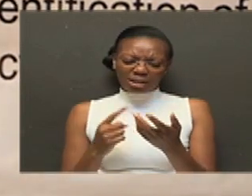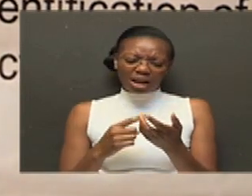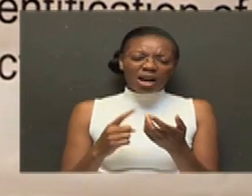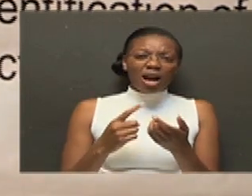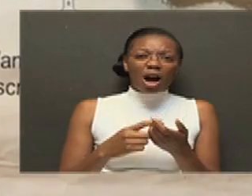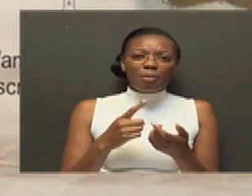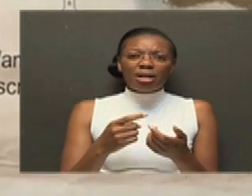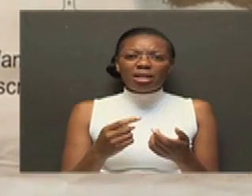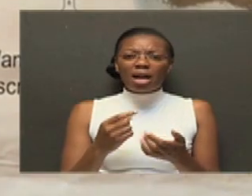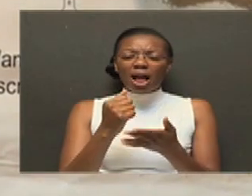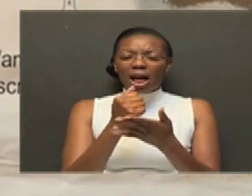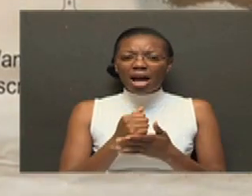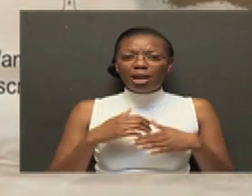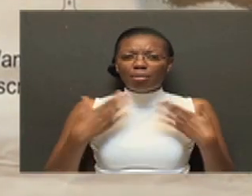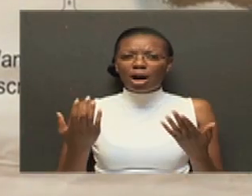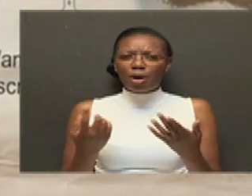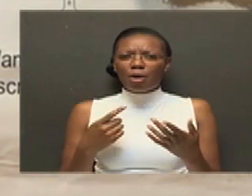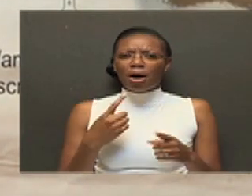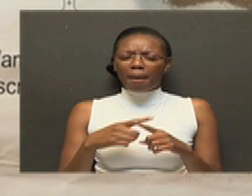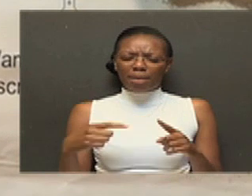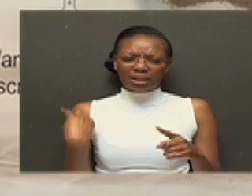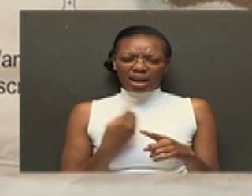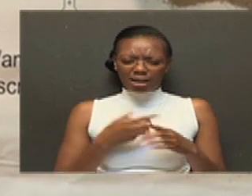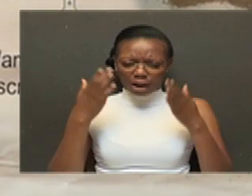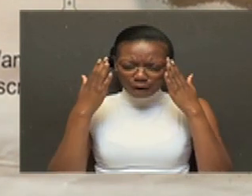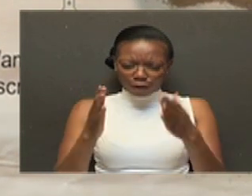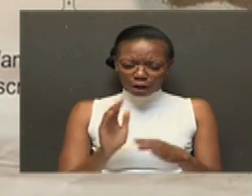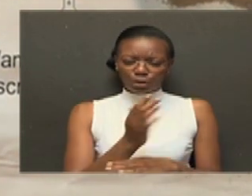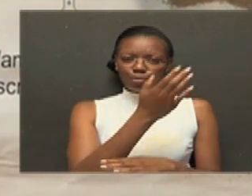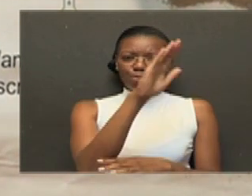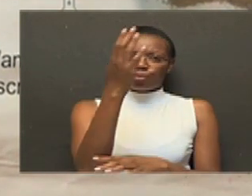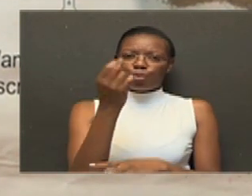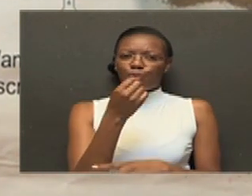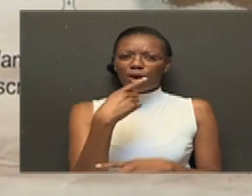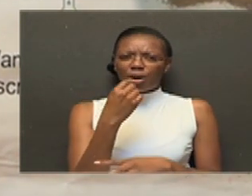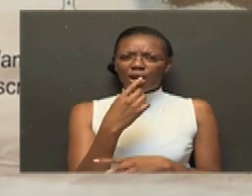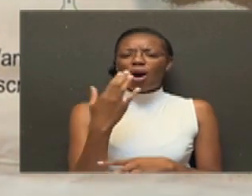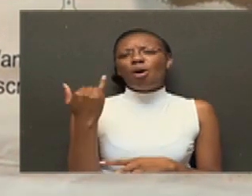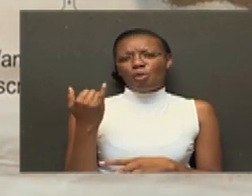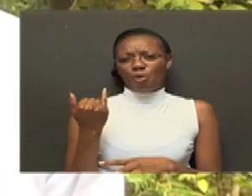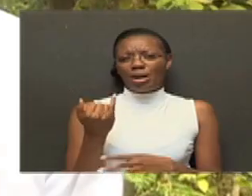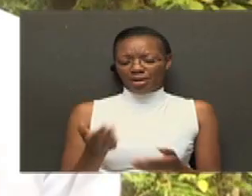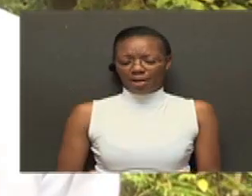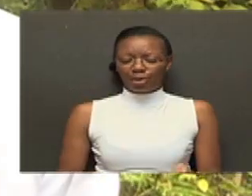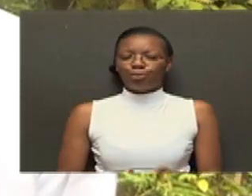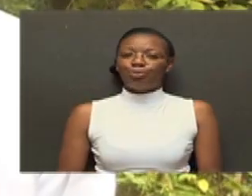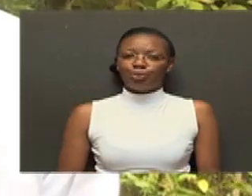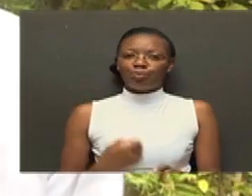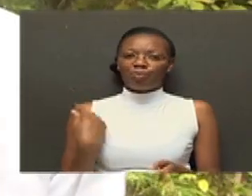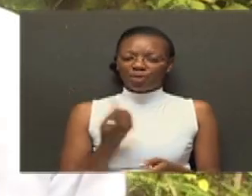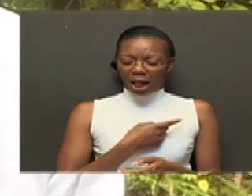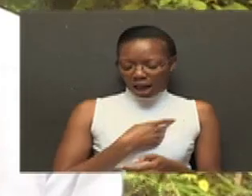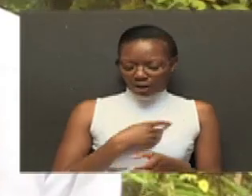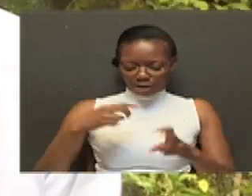pia. Lakini mbona tuangazie mitishamba haswa karne hii ya 21? Tunafanya hii research